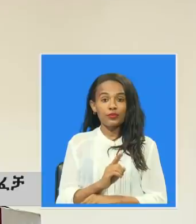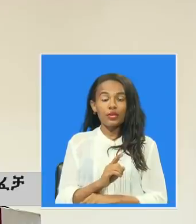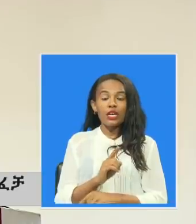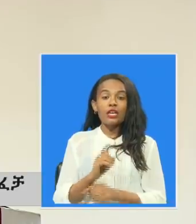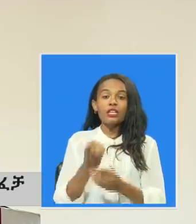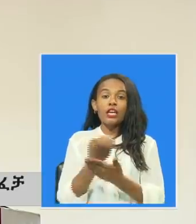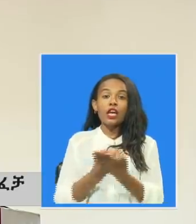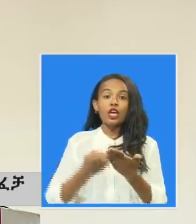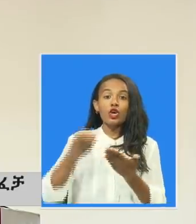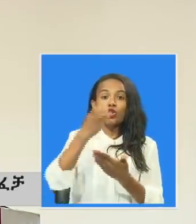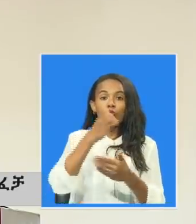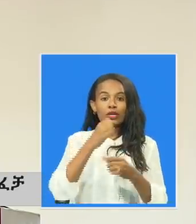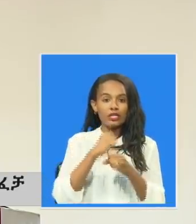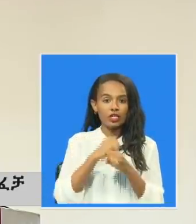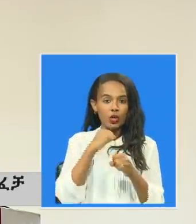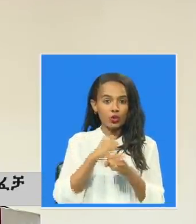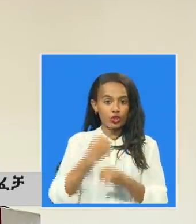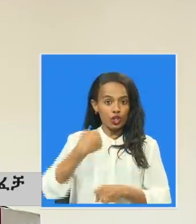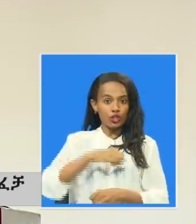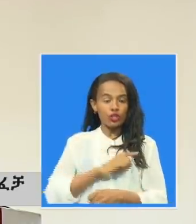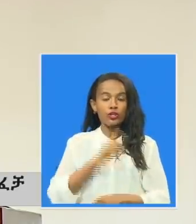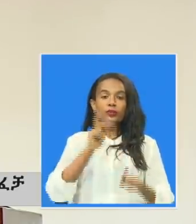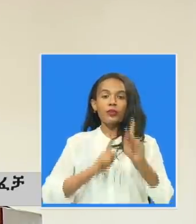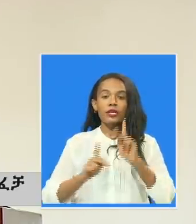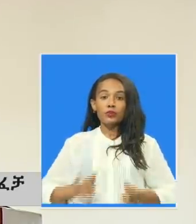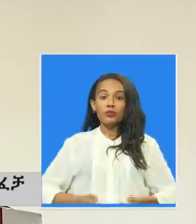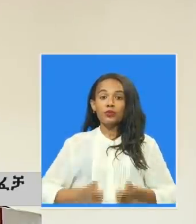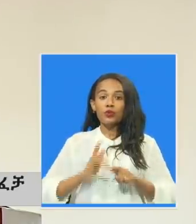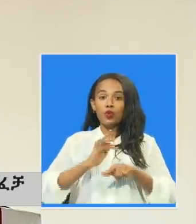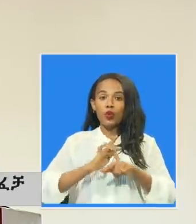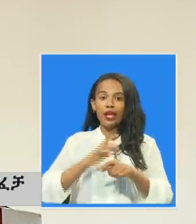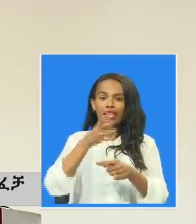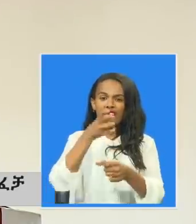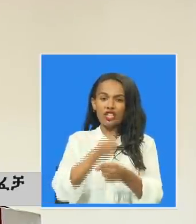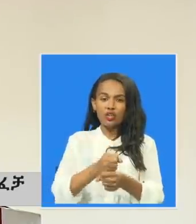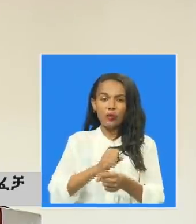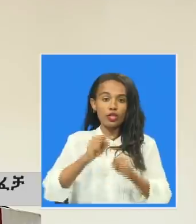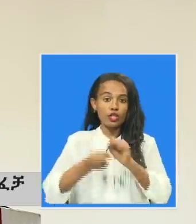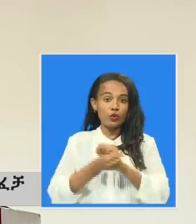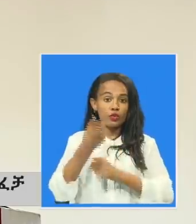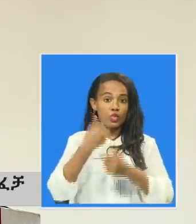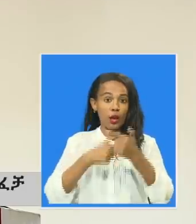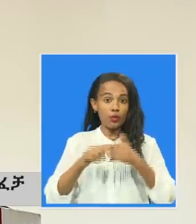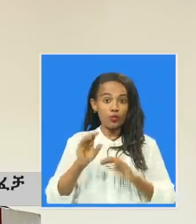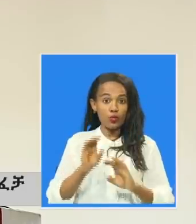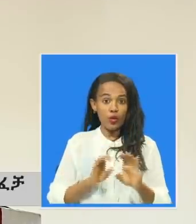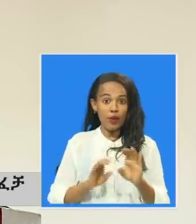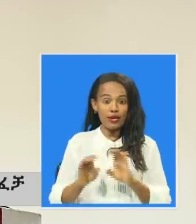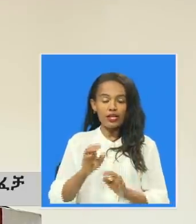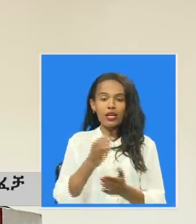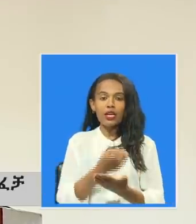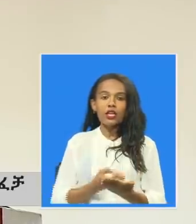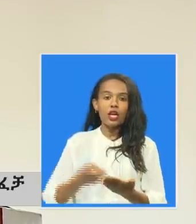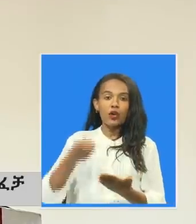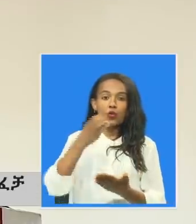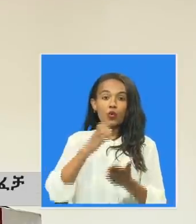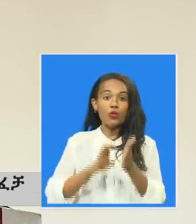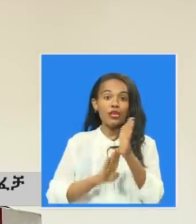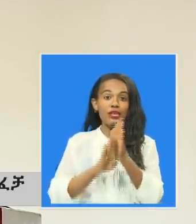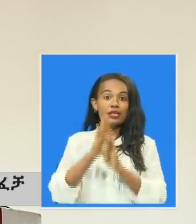የኢኮኖሚ ስራዎቻችን በህዝብ ኑሮ ላይ ተጨባጭ ለውጥ እንዲያመጡ ለማድረግ የኢኮኖሚ